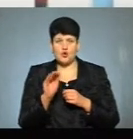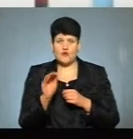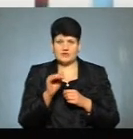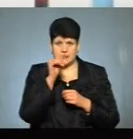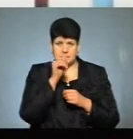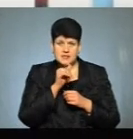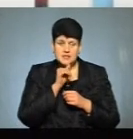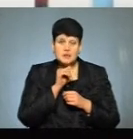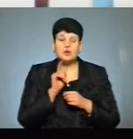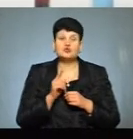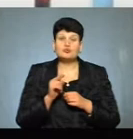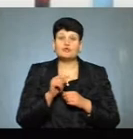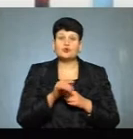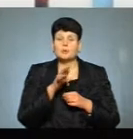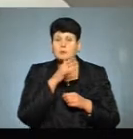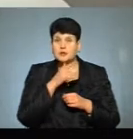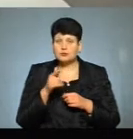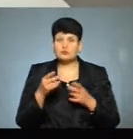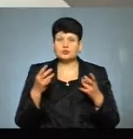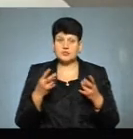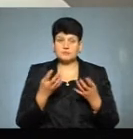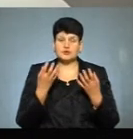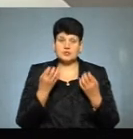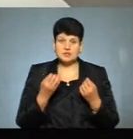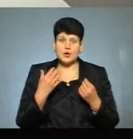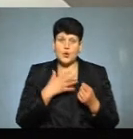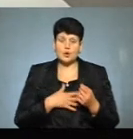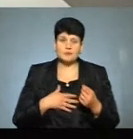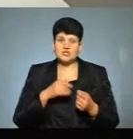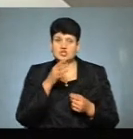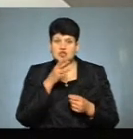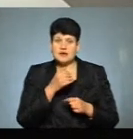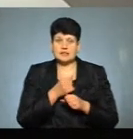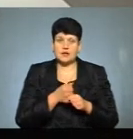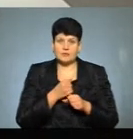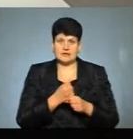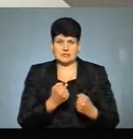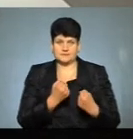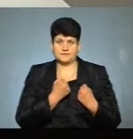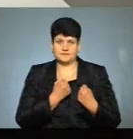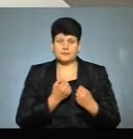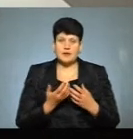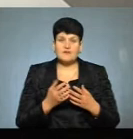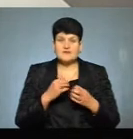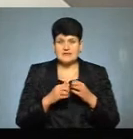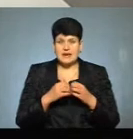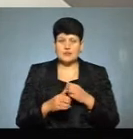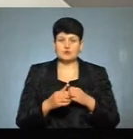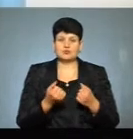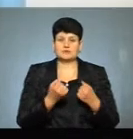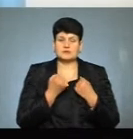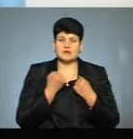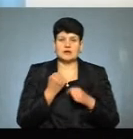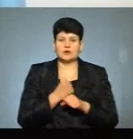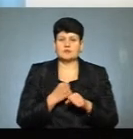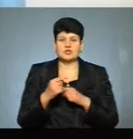Чому саме в такий період? Тому що потрібен організму час на вироблення імунітету. В середньому імунітет виробляється